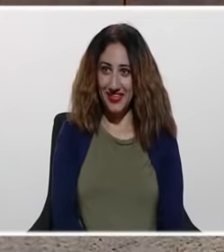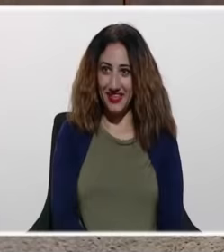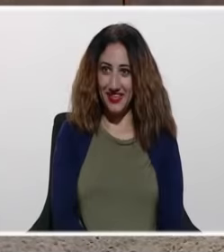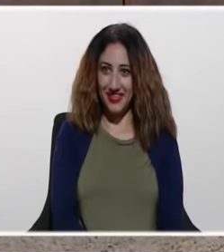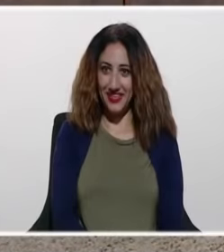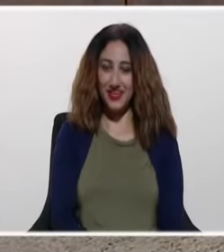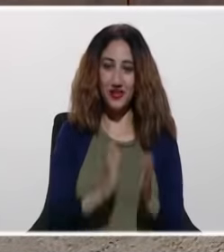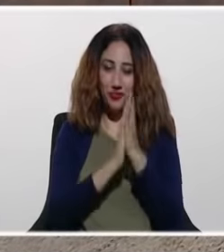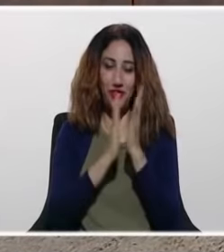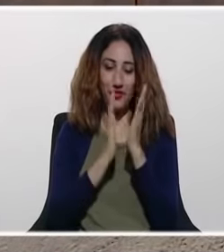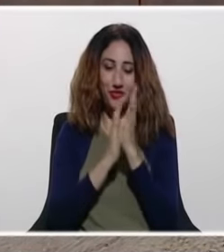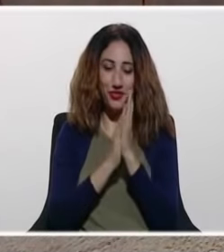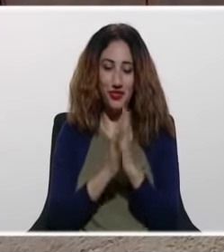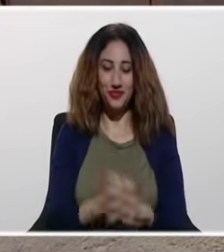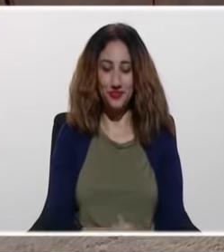غير برافو.